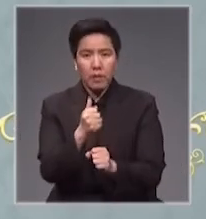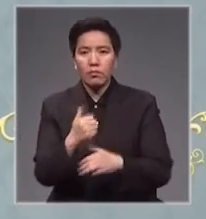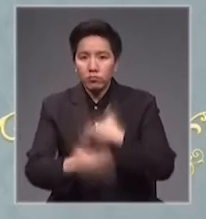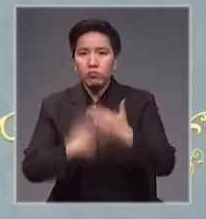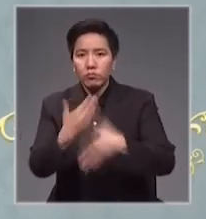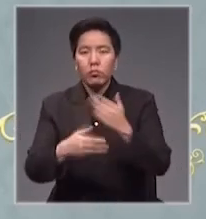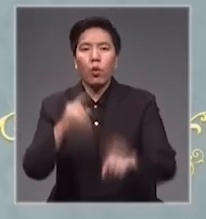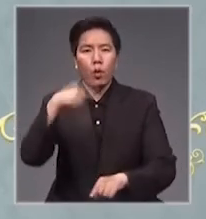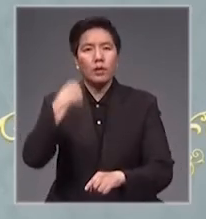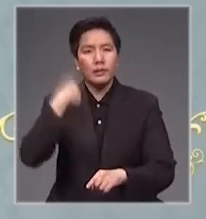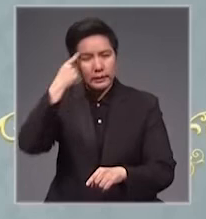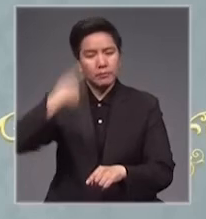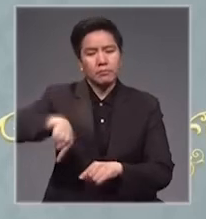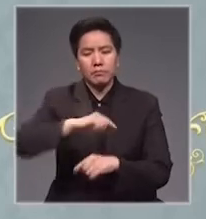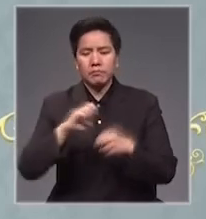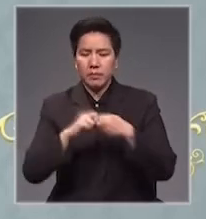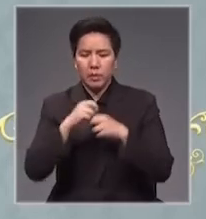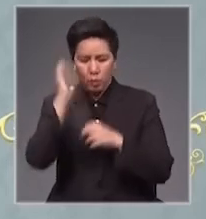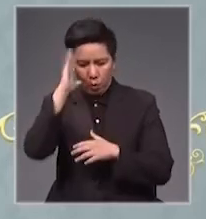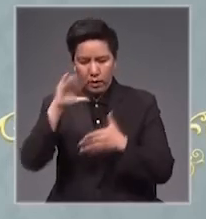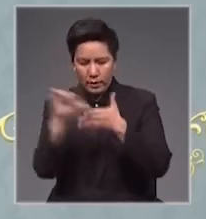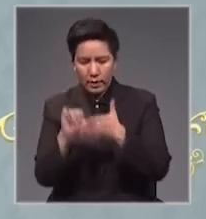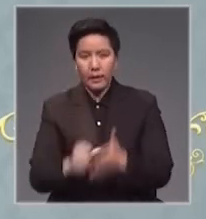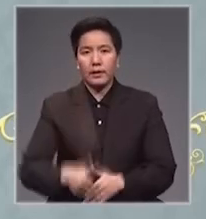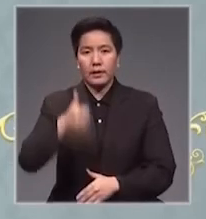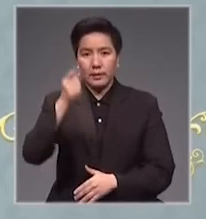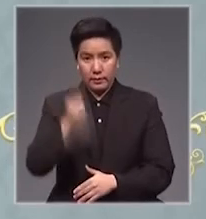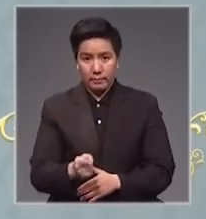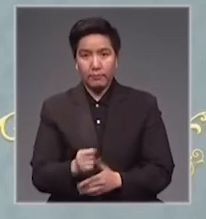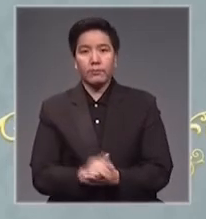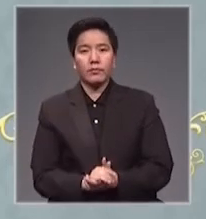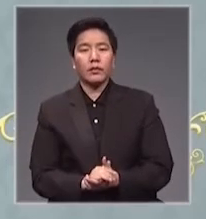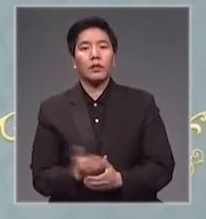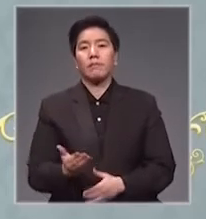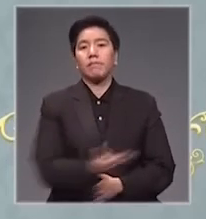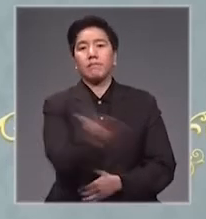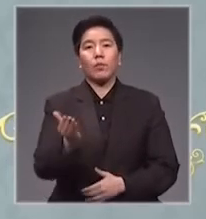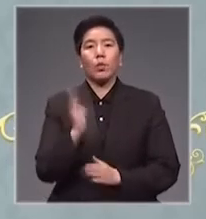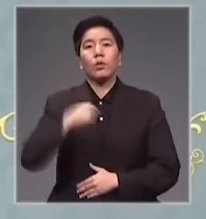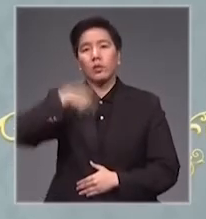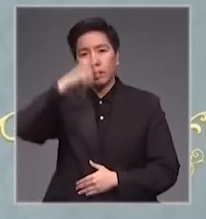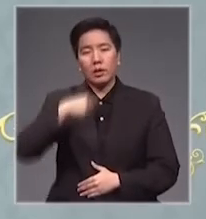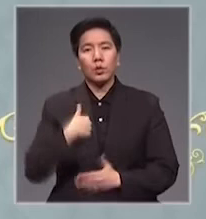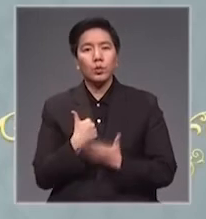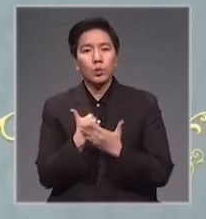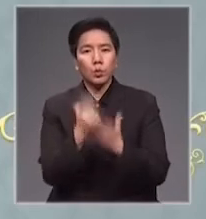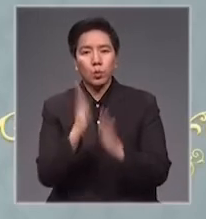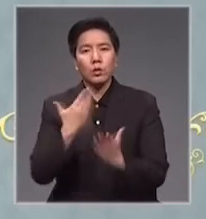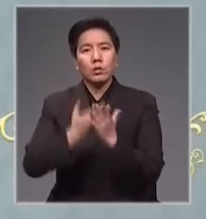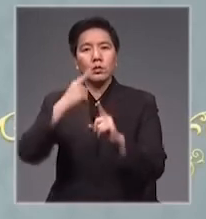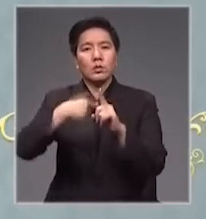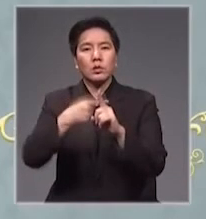มเชื่อว่าทุกปัญหามันจะค่อยๆดีขึ้นเองนะครับพี่น้องประชาชนที่รักครับเพื่อช่วยเหลือพี่น้องประชาชนผู้มีรายน้อยปานกล